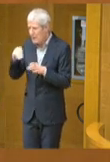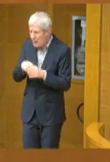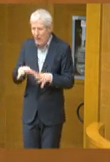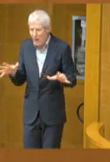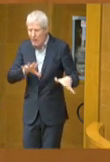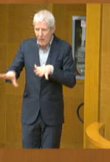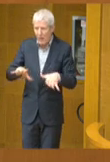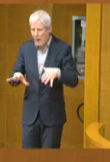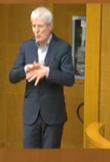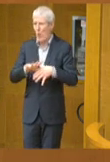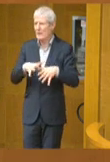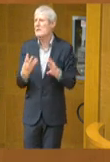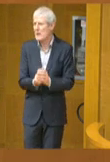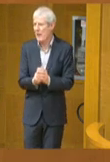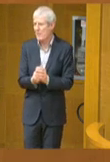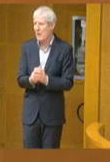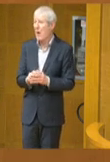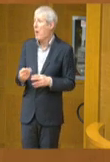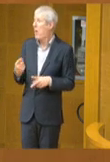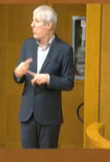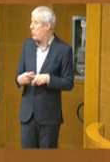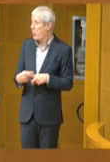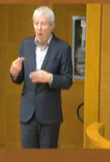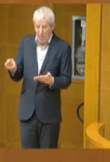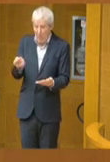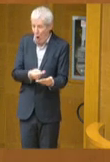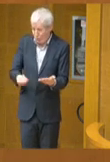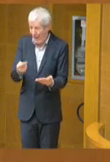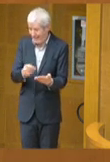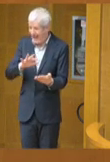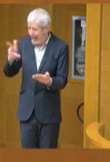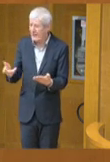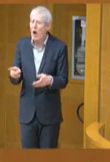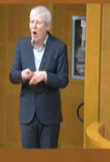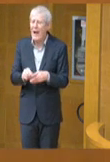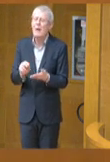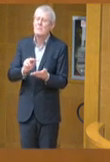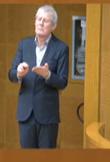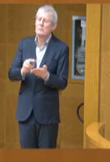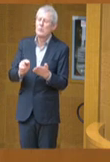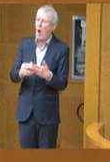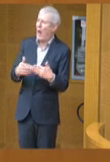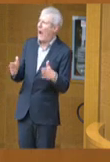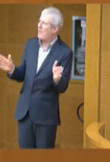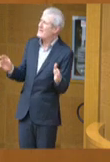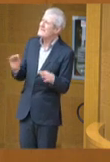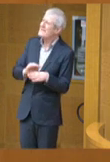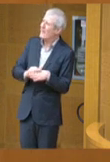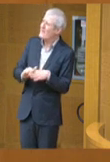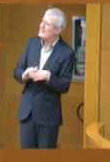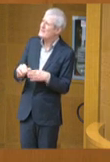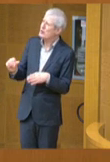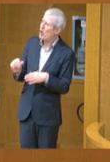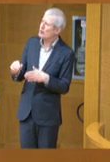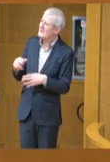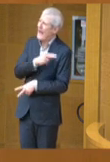dell'equipe. E poi penso ancora a tutti quei progetti dove le scuole si aprono ai servizi sociosanitari, dove è possibile fare